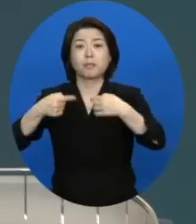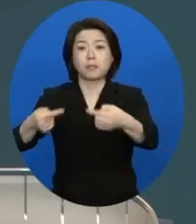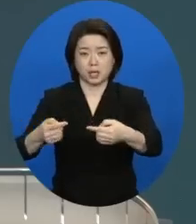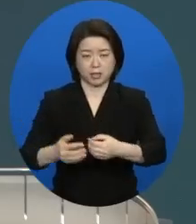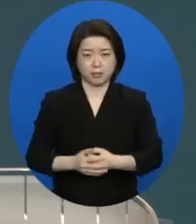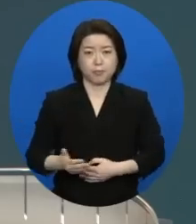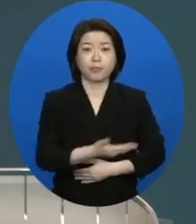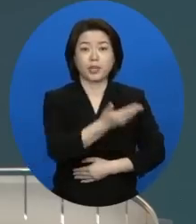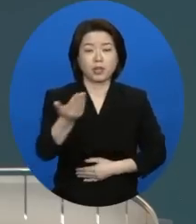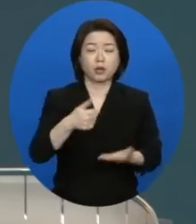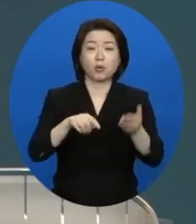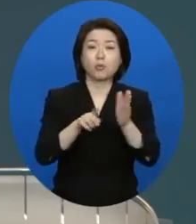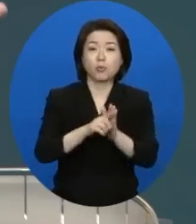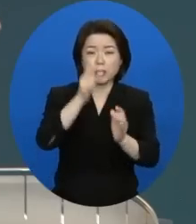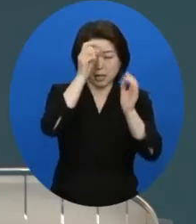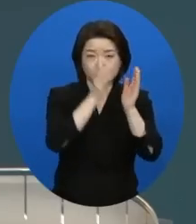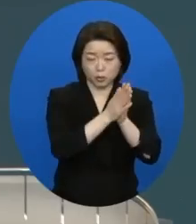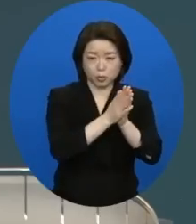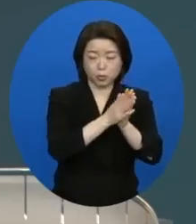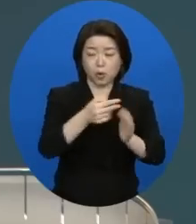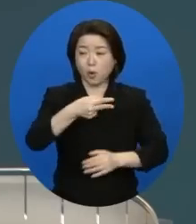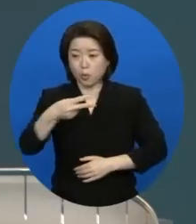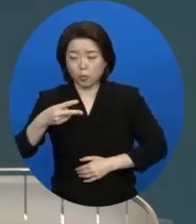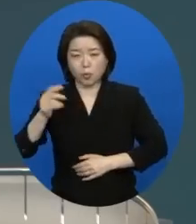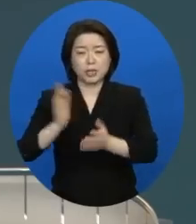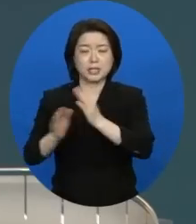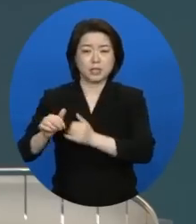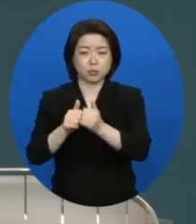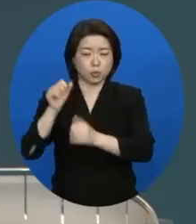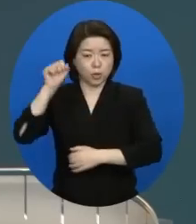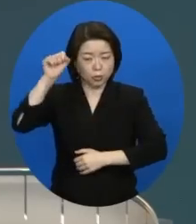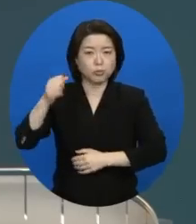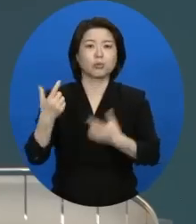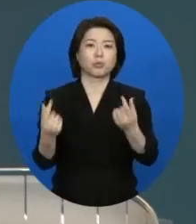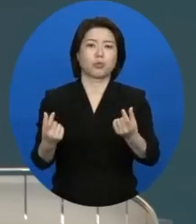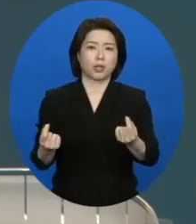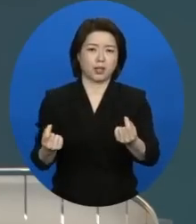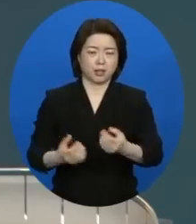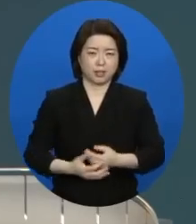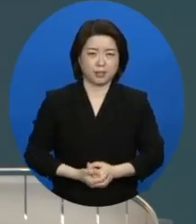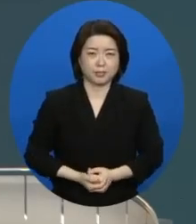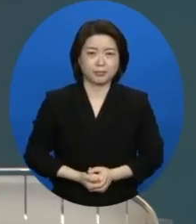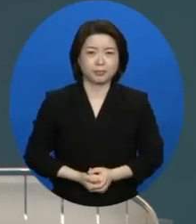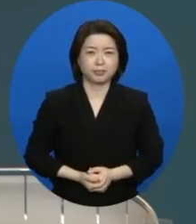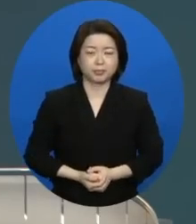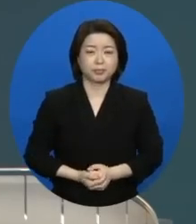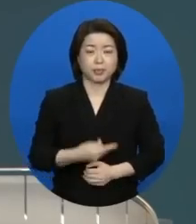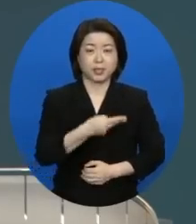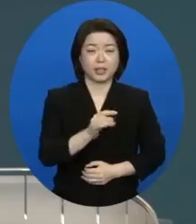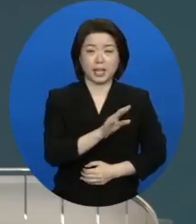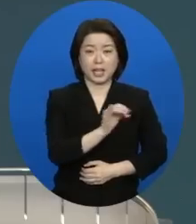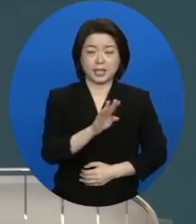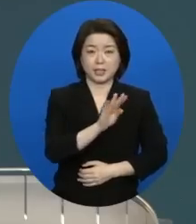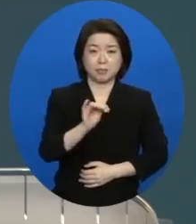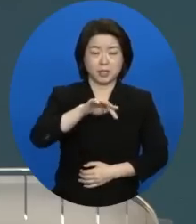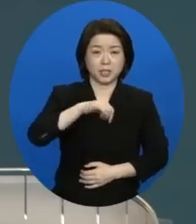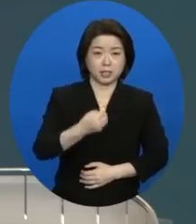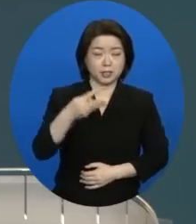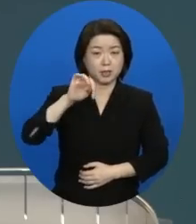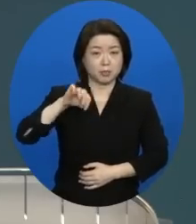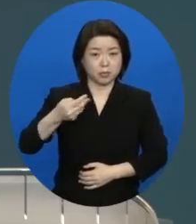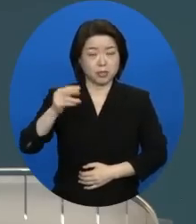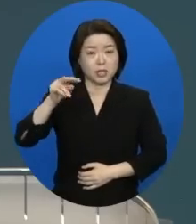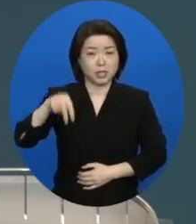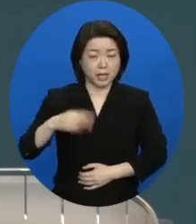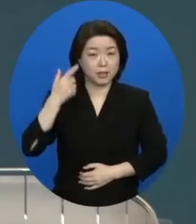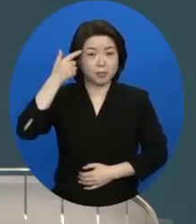여러분을 위한 기도가 곧 예수 동행 운동을 위한 기도입니다. 데이비 플랜 목사님이